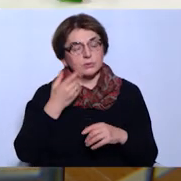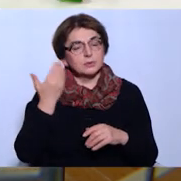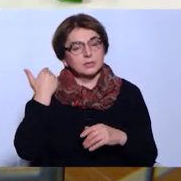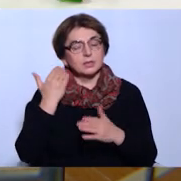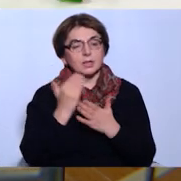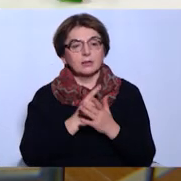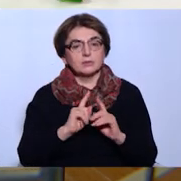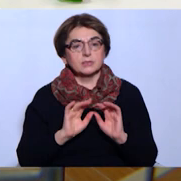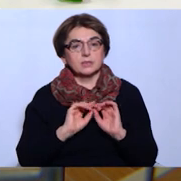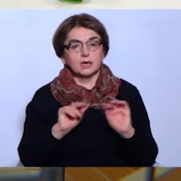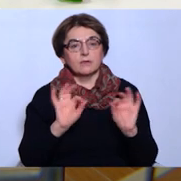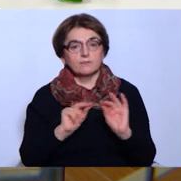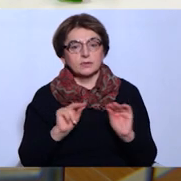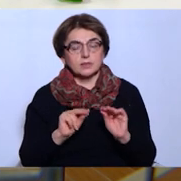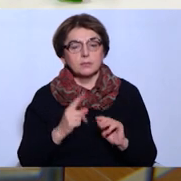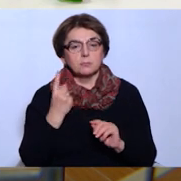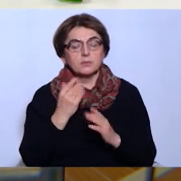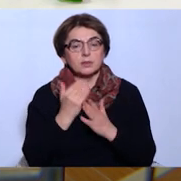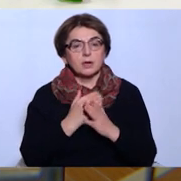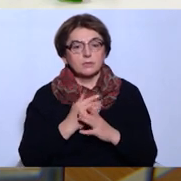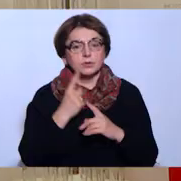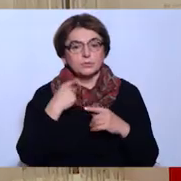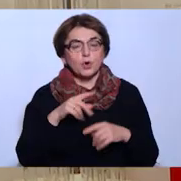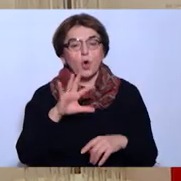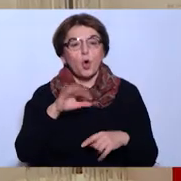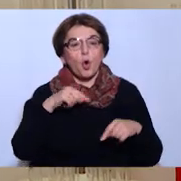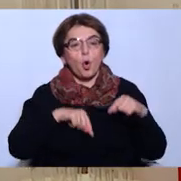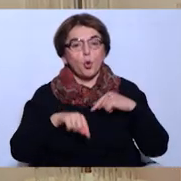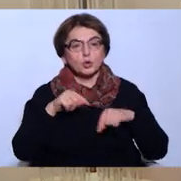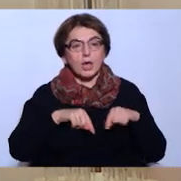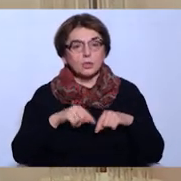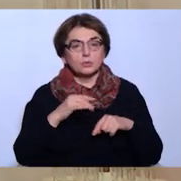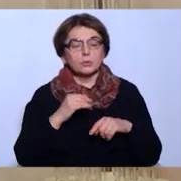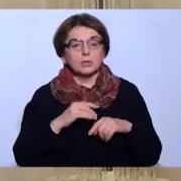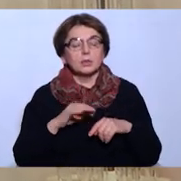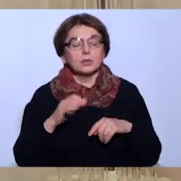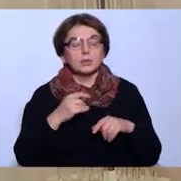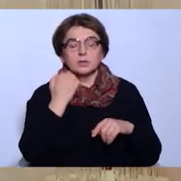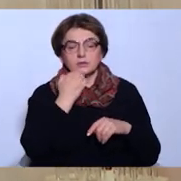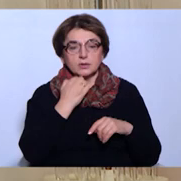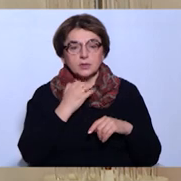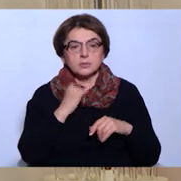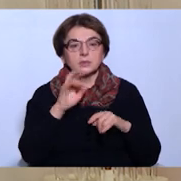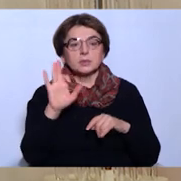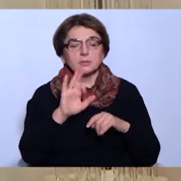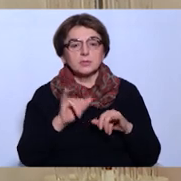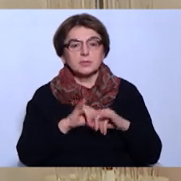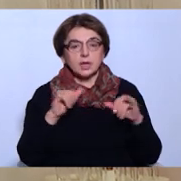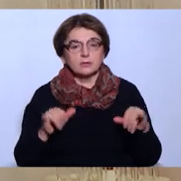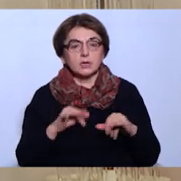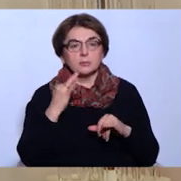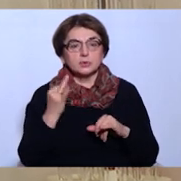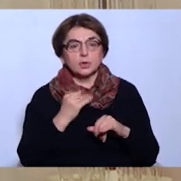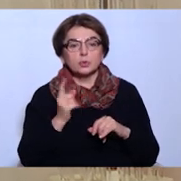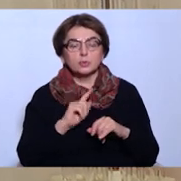პირველ გაკვეთილზე. პირველ გაკვეთილზე ჩვენ გავიარეთ ორგანული ნივთიერებების ქიმიის განვითარების ისტორია, ასევე